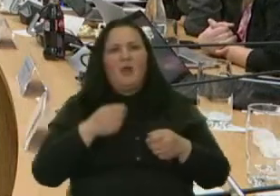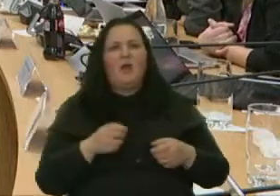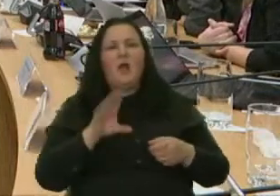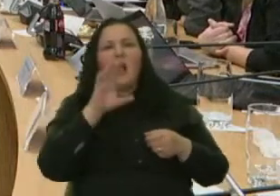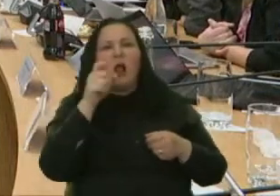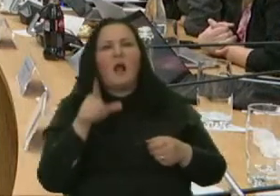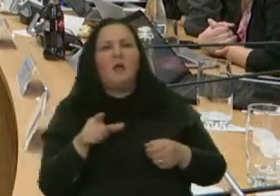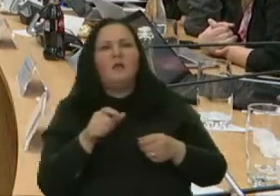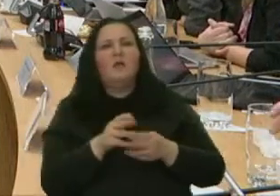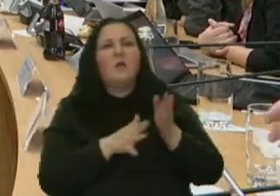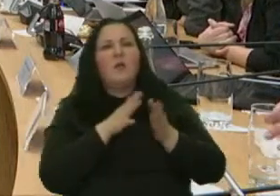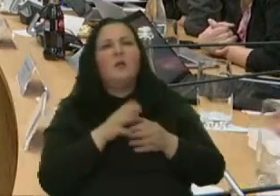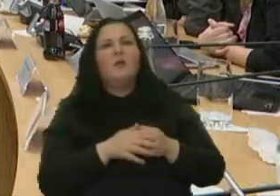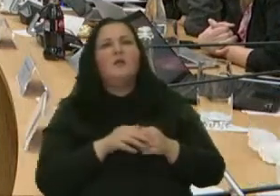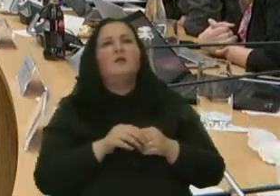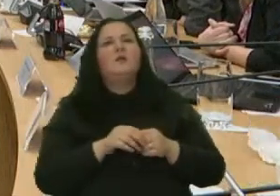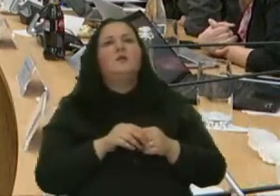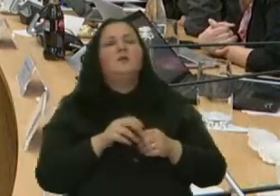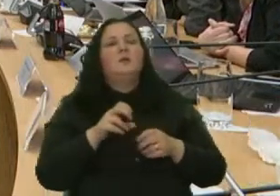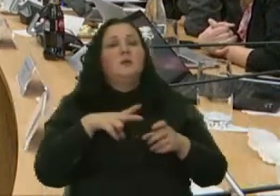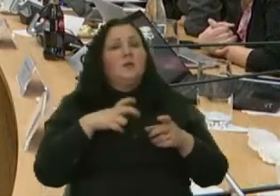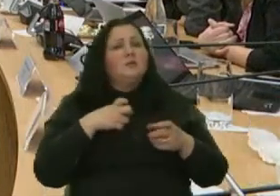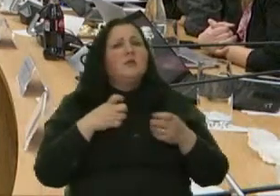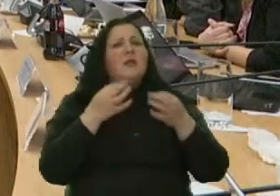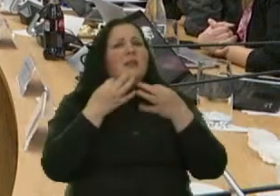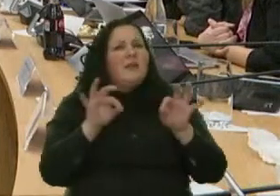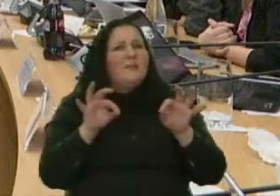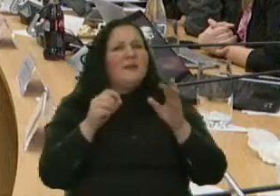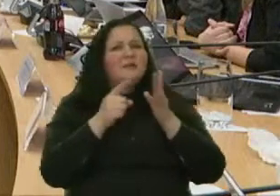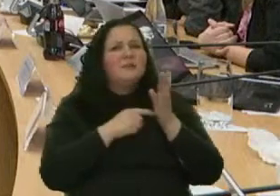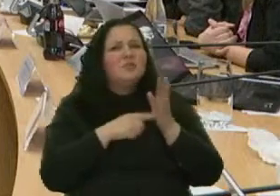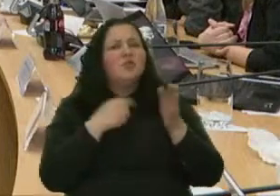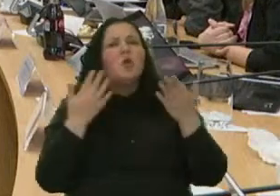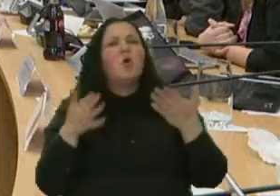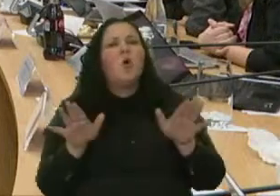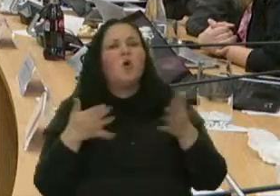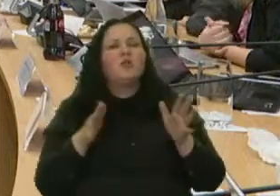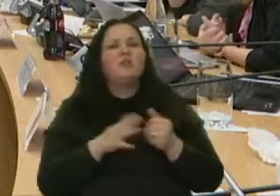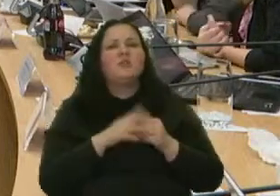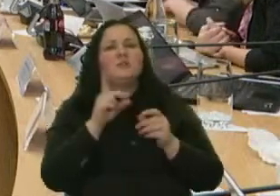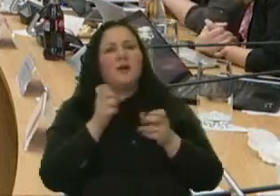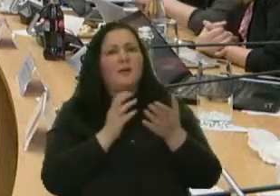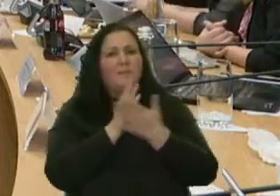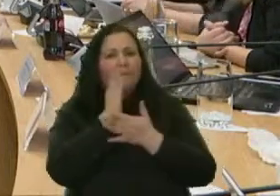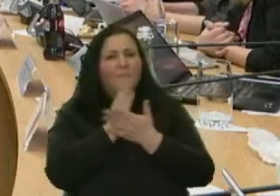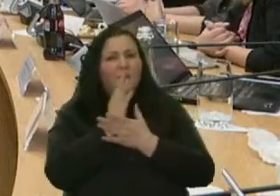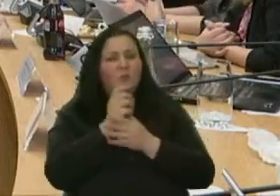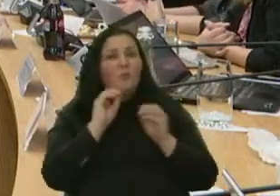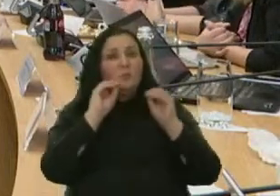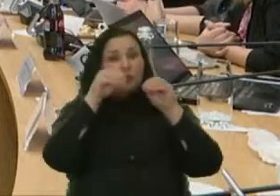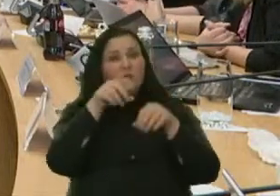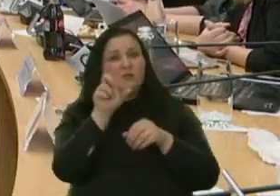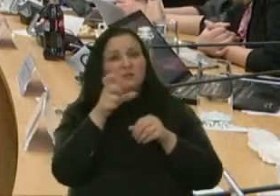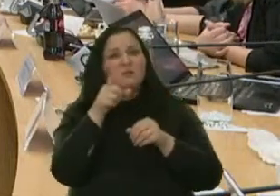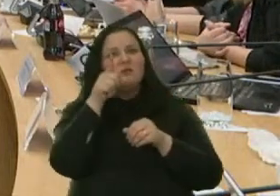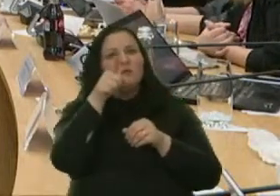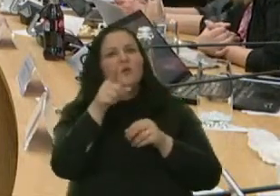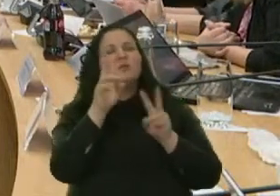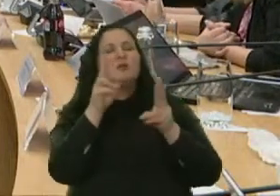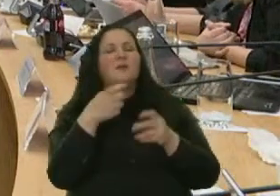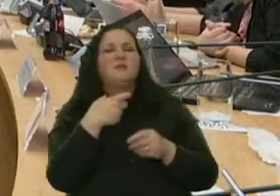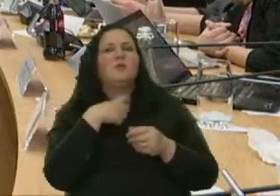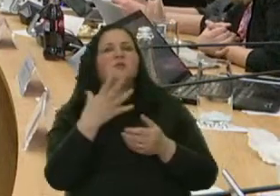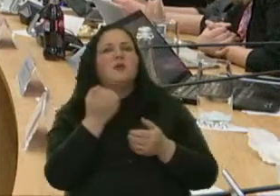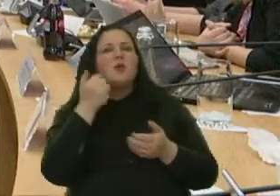evident că de cerut e liber de la microfon să cereți orice vă rog să vă puneți întotdeauna în situația în care dumneavoastră ar fi ar trebui să fiți în stare să